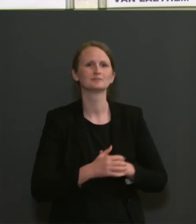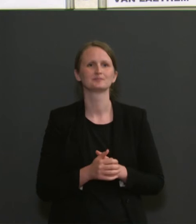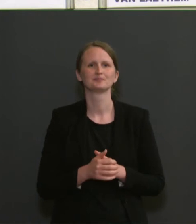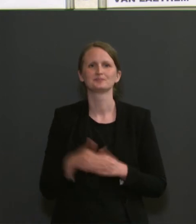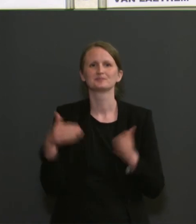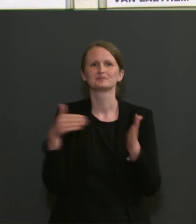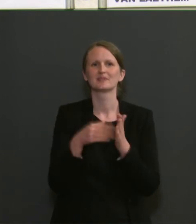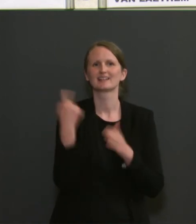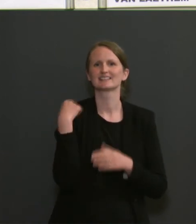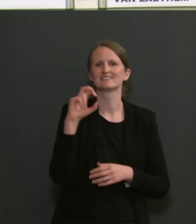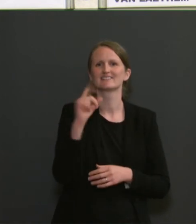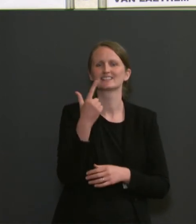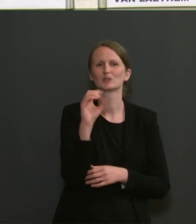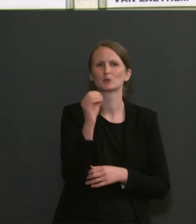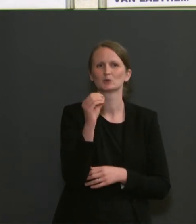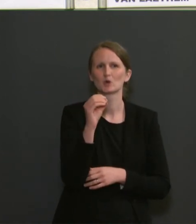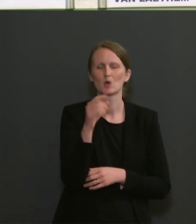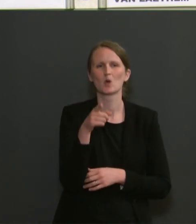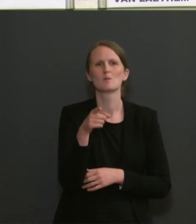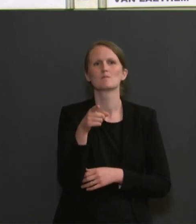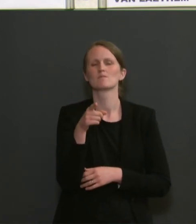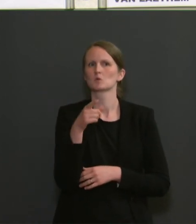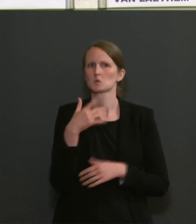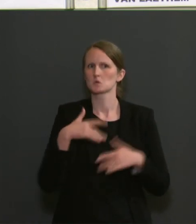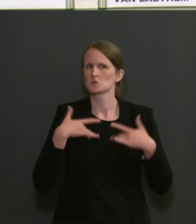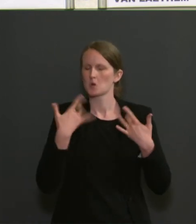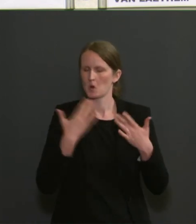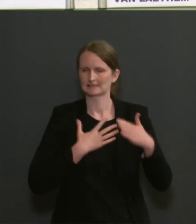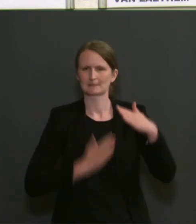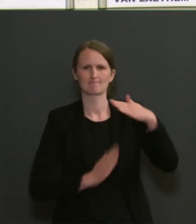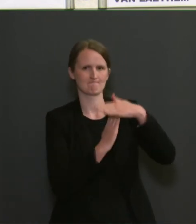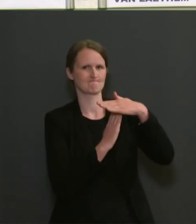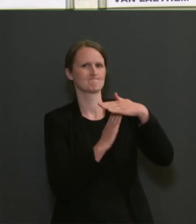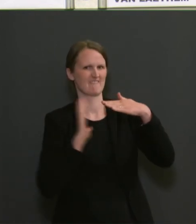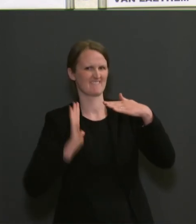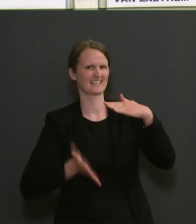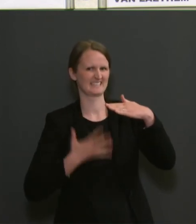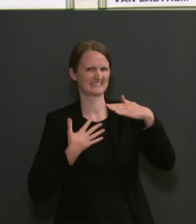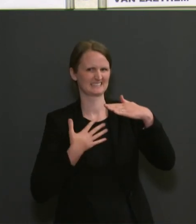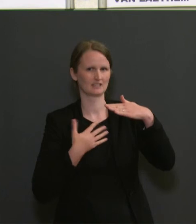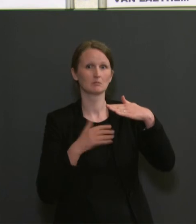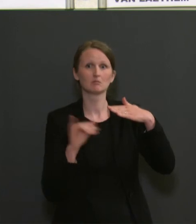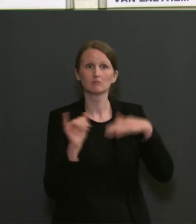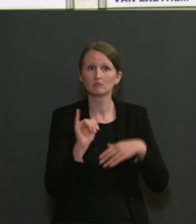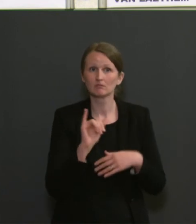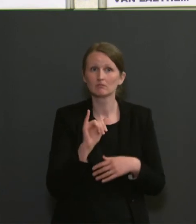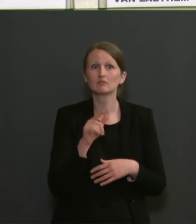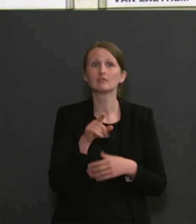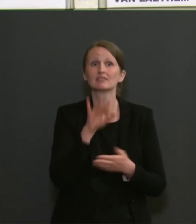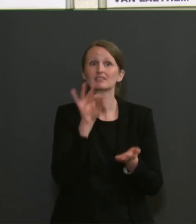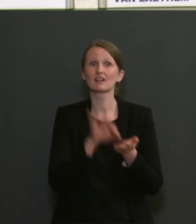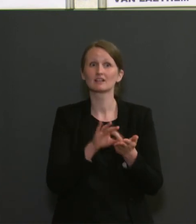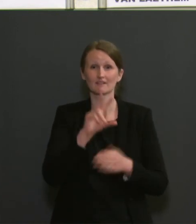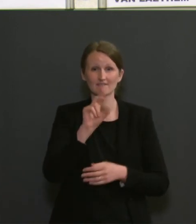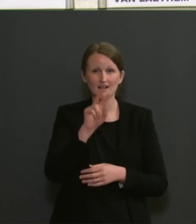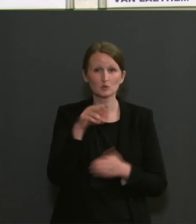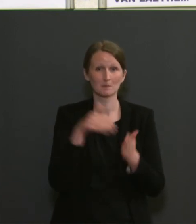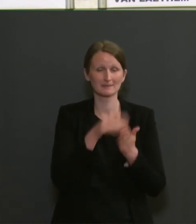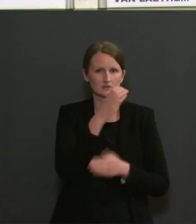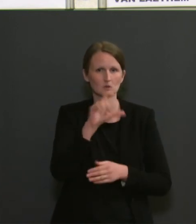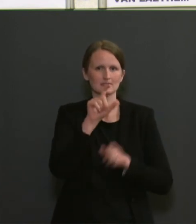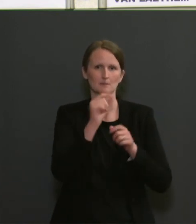jours, restera le pic de la deuxième vague avec 22 171 infections sur une seule